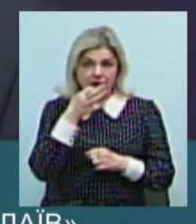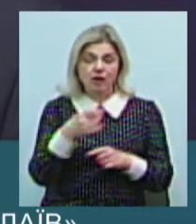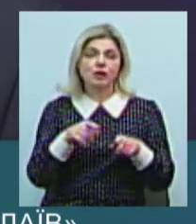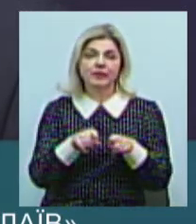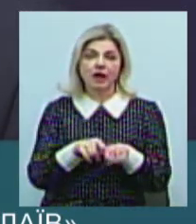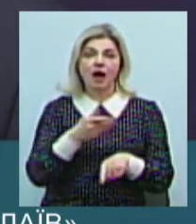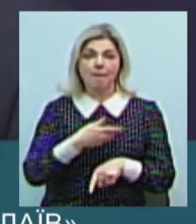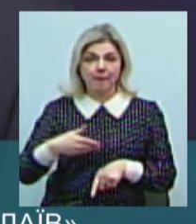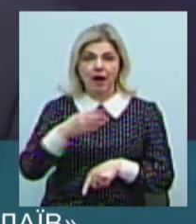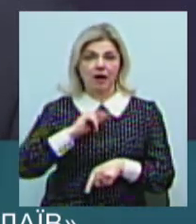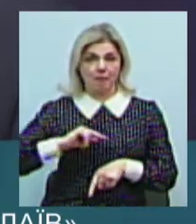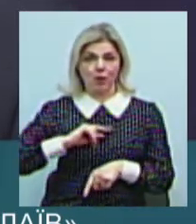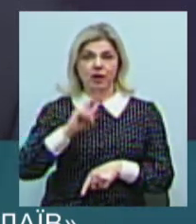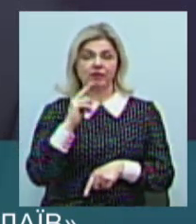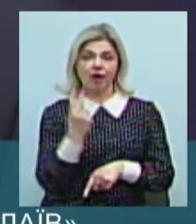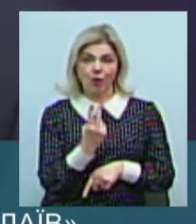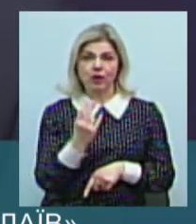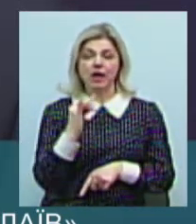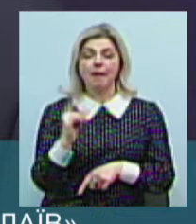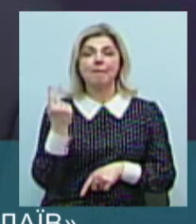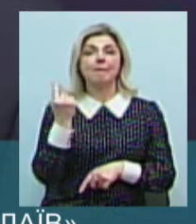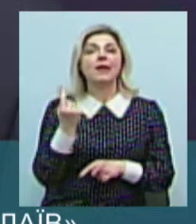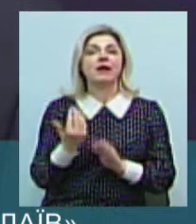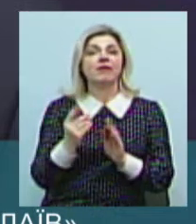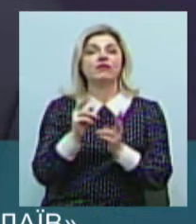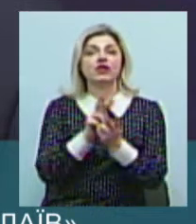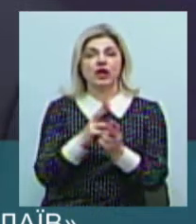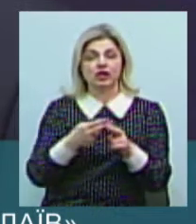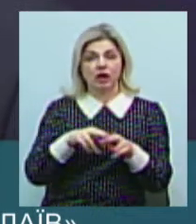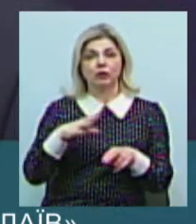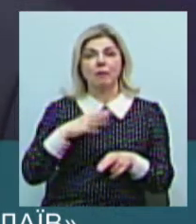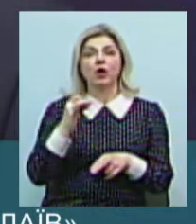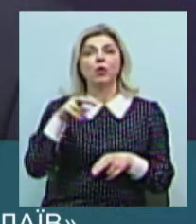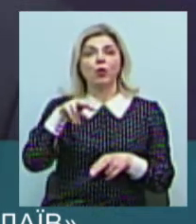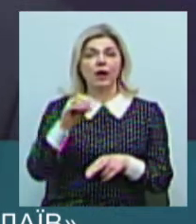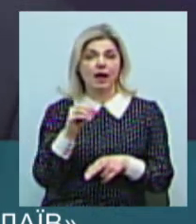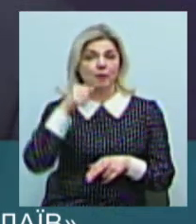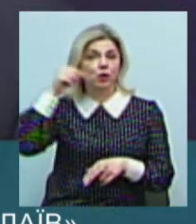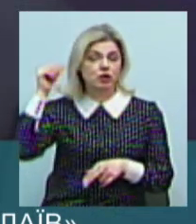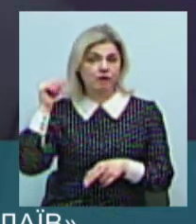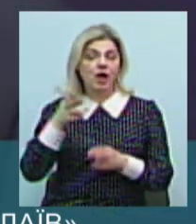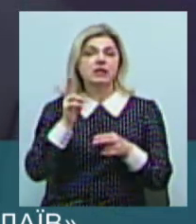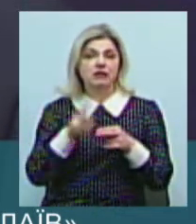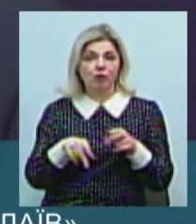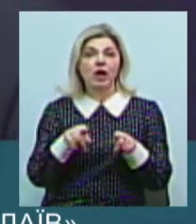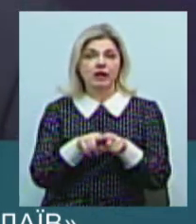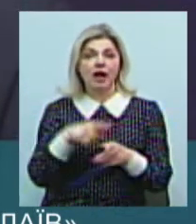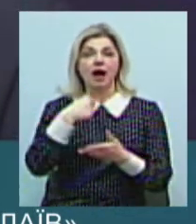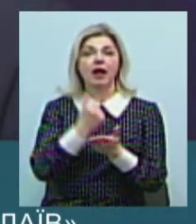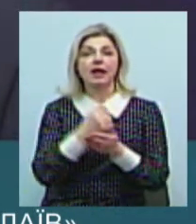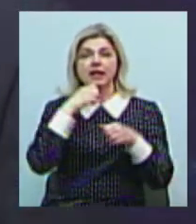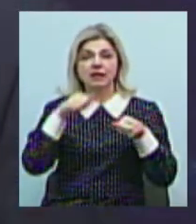работали 2 года, и вот предыдущая встреча, которая была в июле прошлого года, она закончилась также резолюцией, и